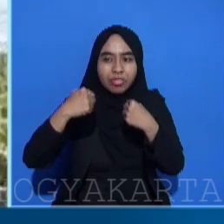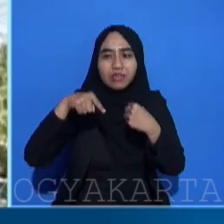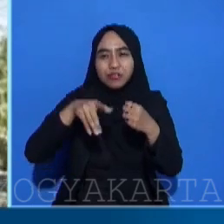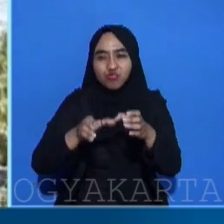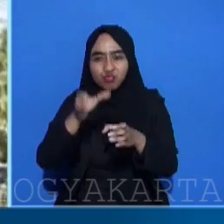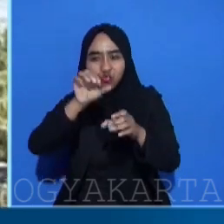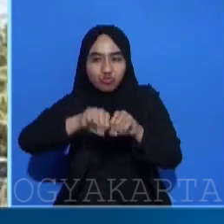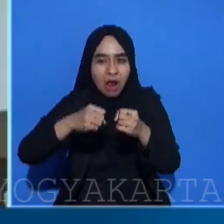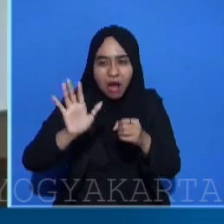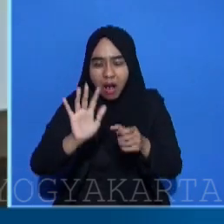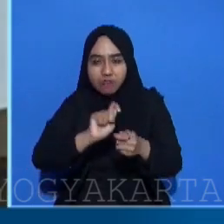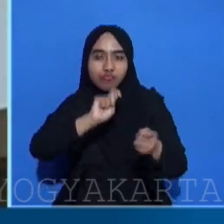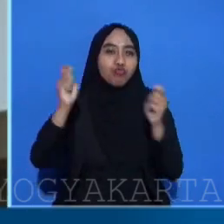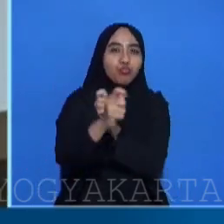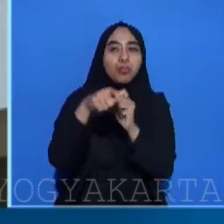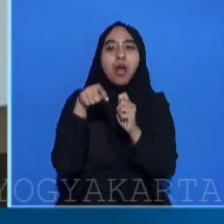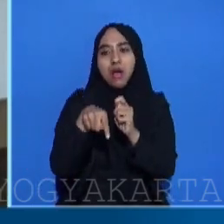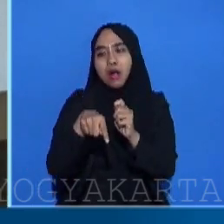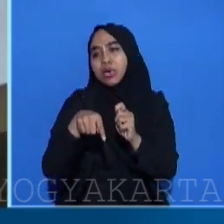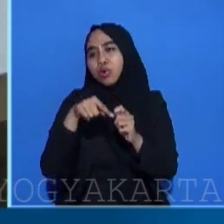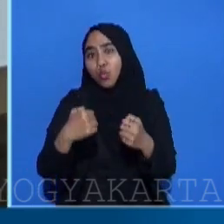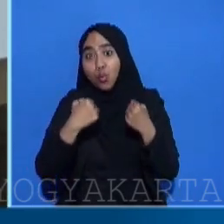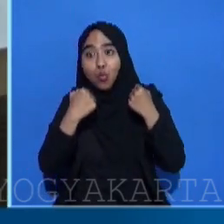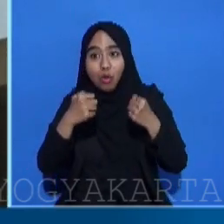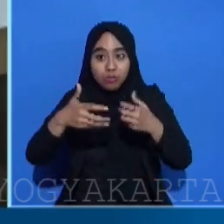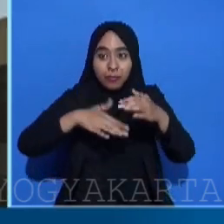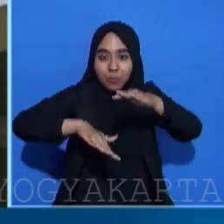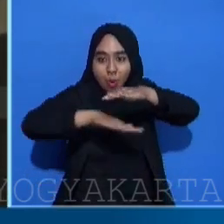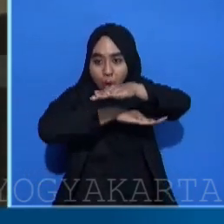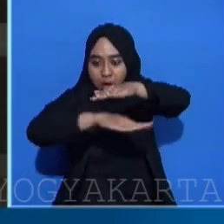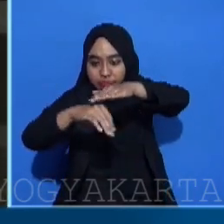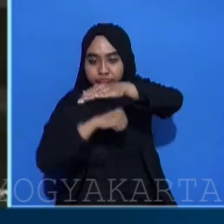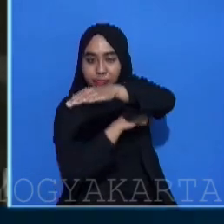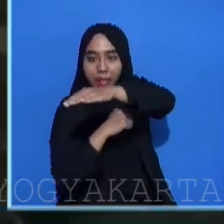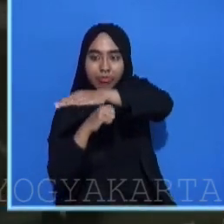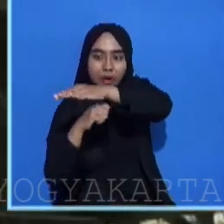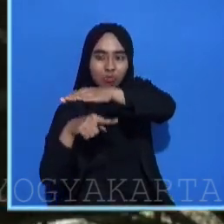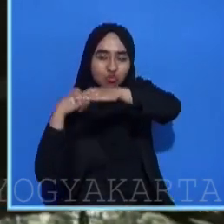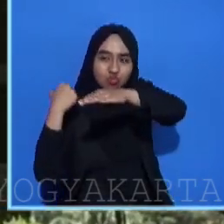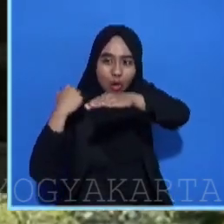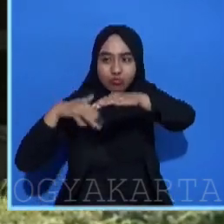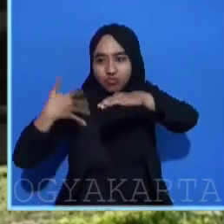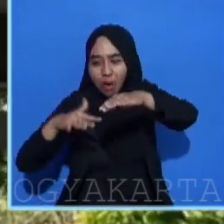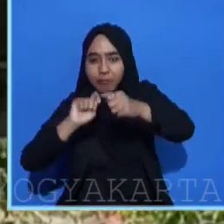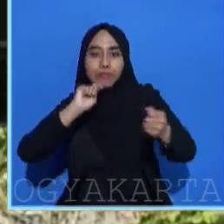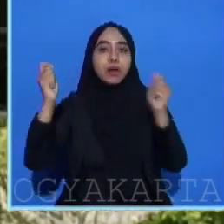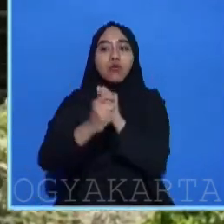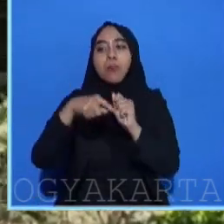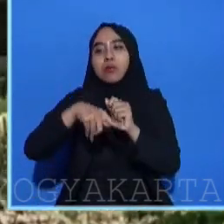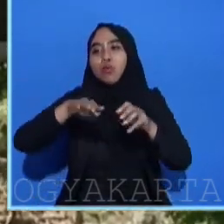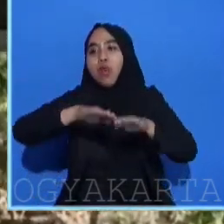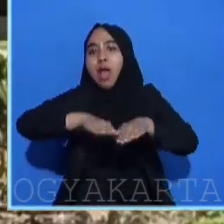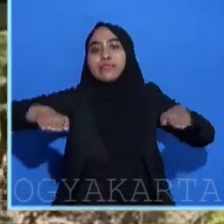rusak setelah proses penguatan struktur bawah jembatan selesai akan dilakukan pembongkaran dan penggantian seluruh